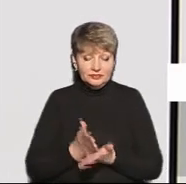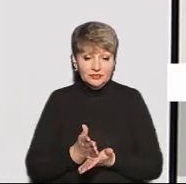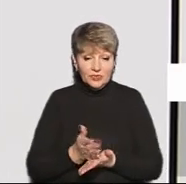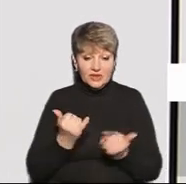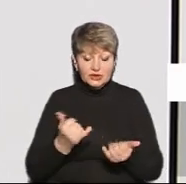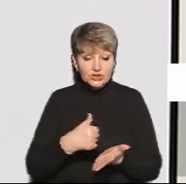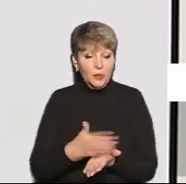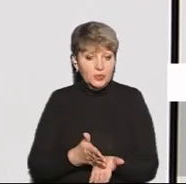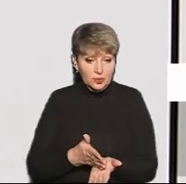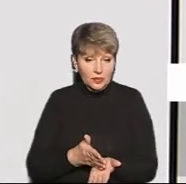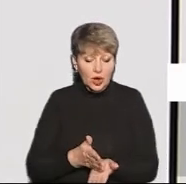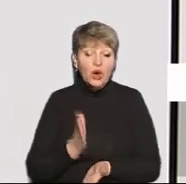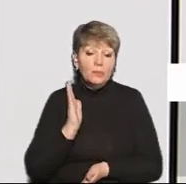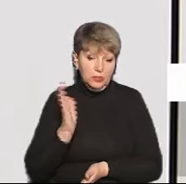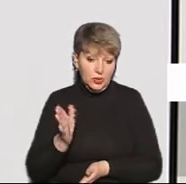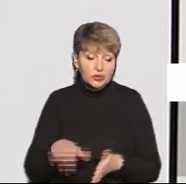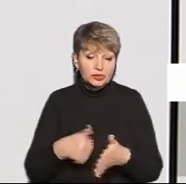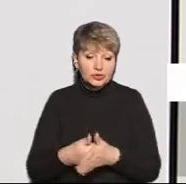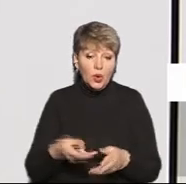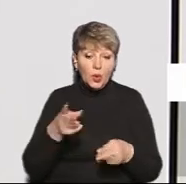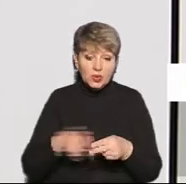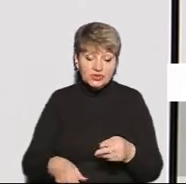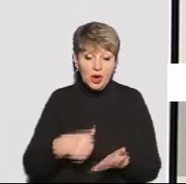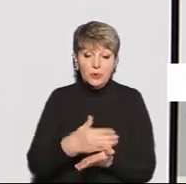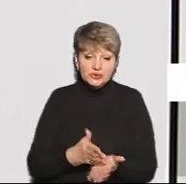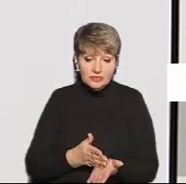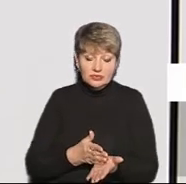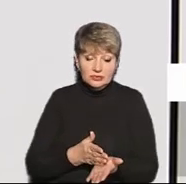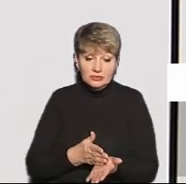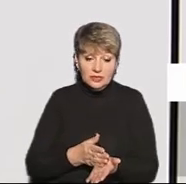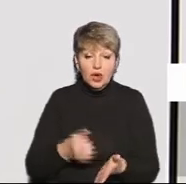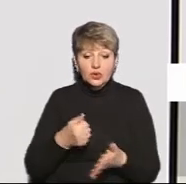там обслуговуються, вони будуть до кінця обслуговані,